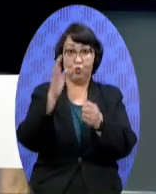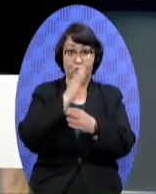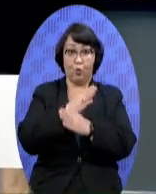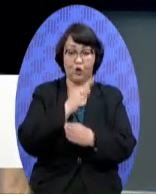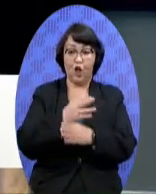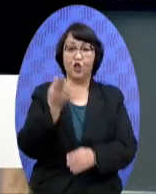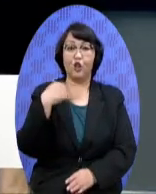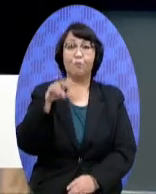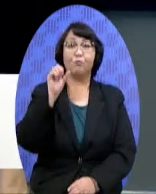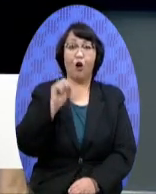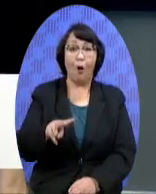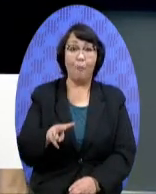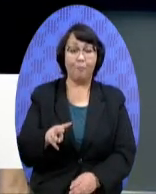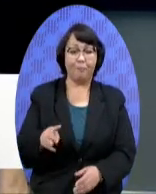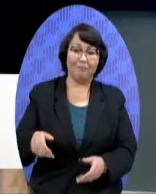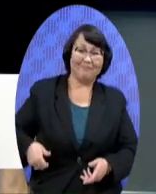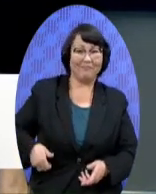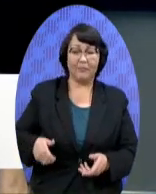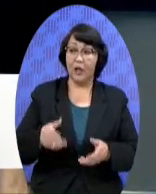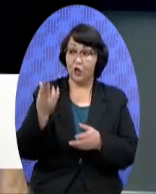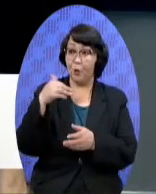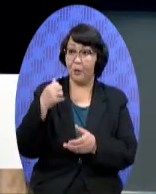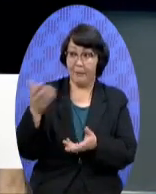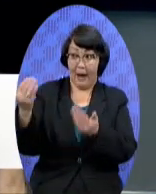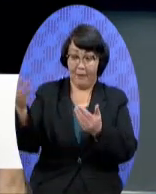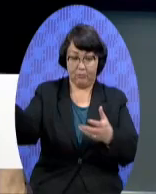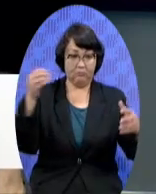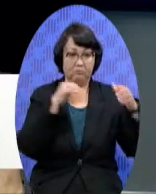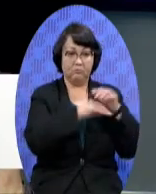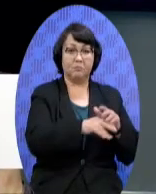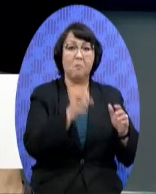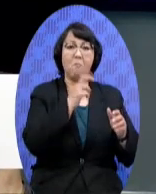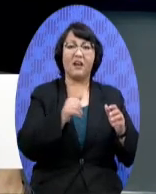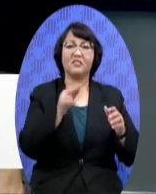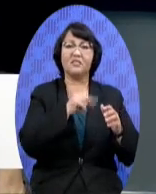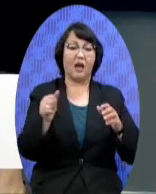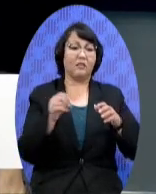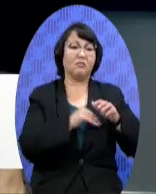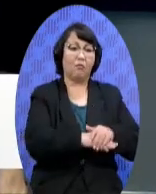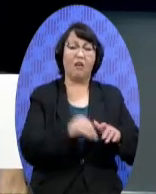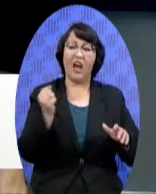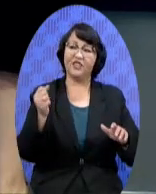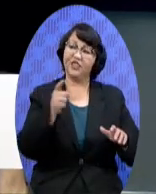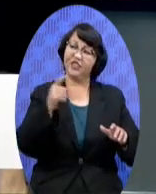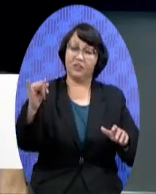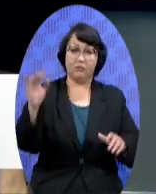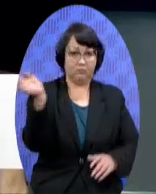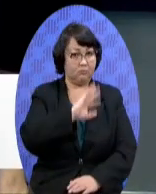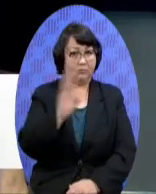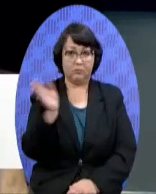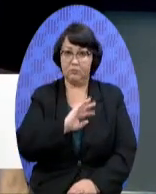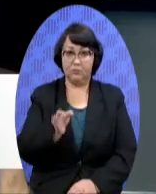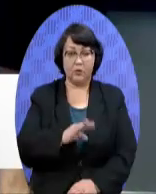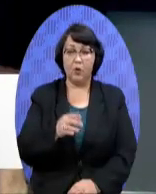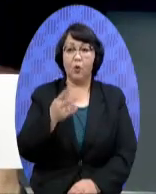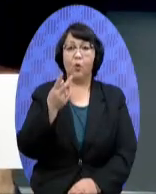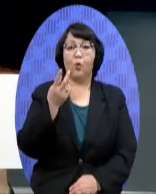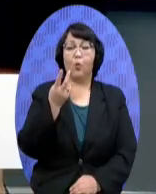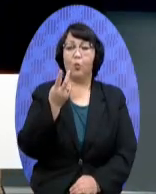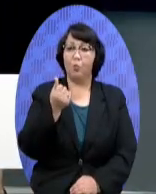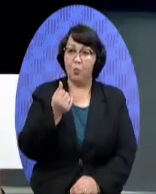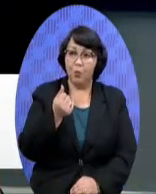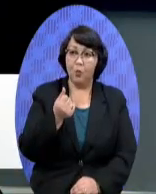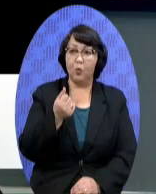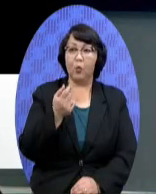өөрийнхөө одоо дипломыг барьцаалаа гэдэг ийм шаардлага бол тавих боломжгүй болж байна. За мөн дээр нь одоо үн бүхий зүйл мөнгө хөдлөх үл